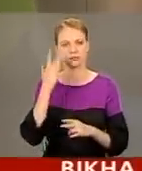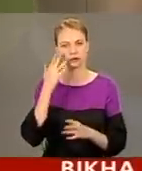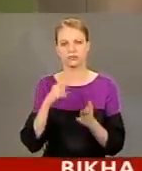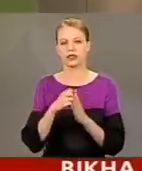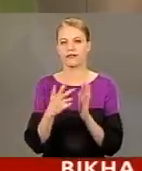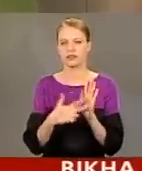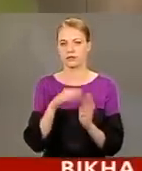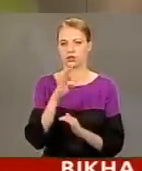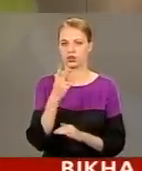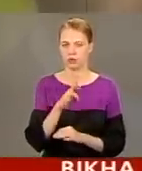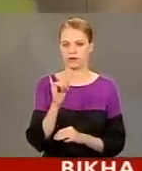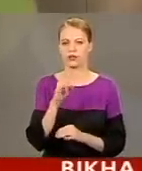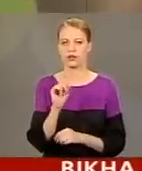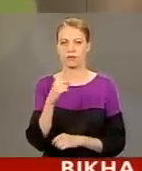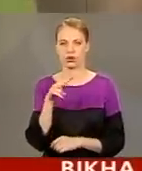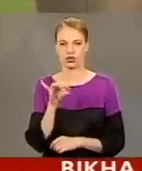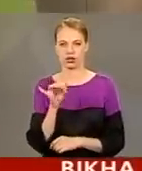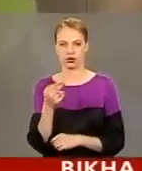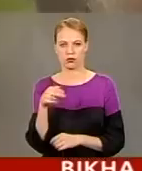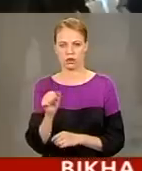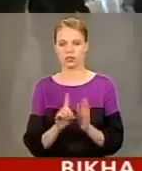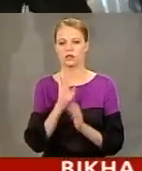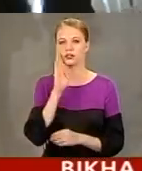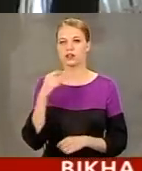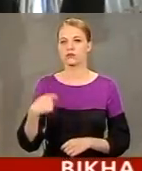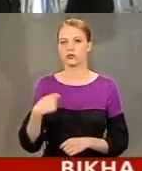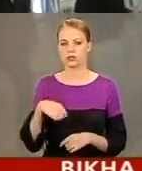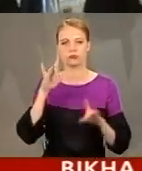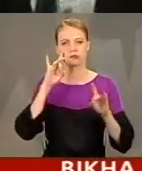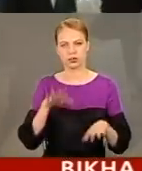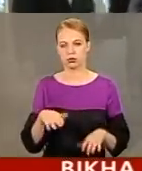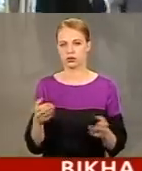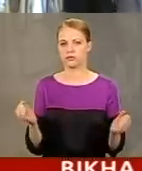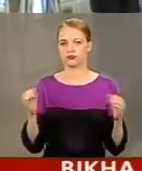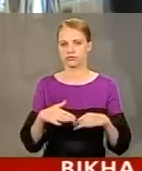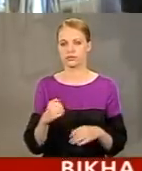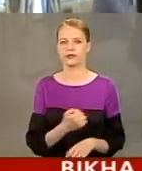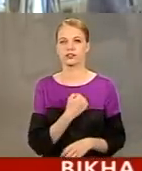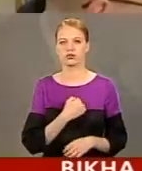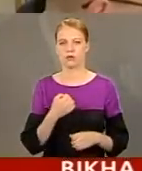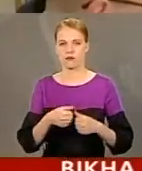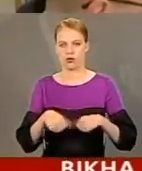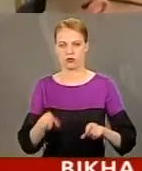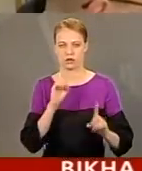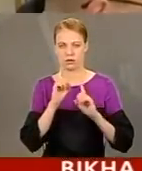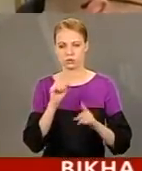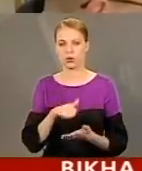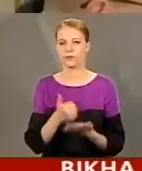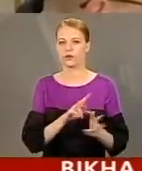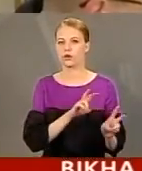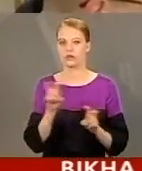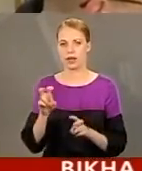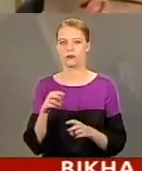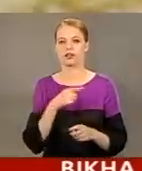на 18 жовтня і на 1 листопада. Зранку президент несподівано зізвав засідання військового кабінету. Головною темою